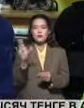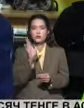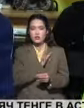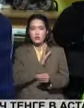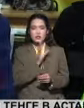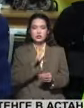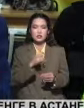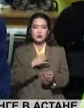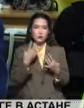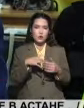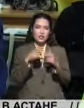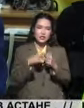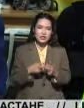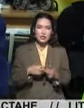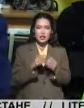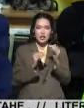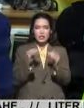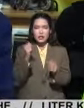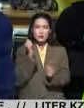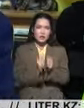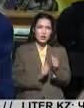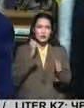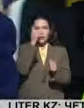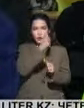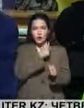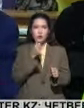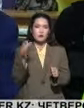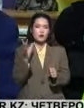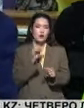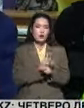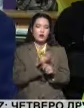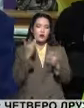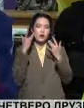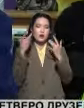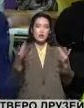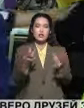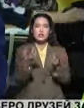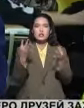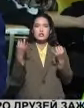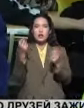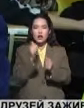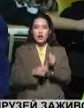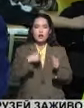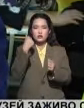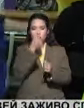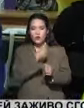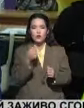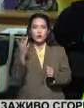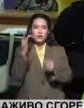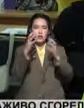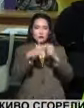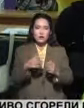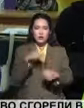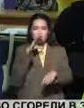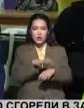если мы будем отслеживать динамику ежегодно, то за последние там несколько лет каждый год космическим мониторингом